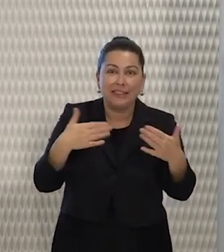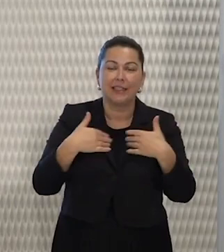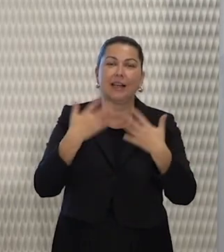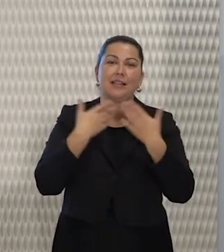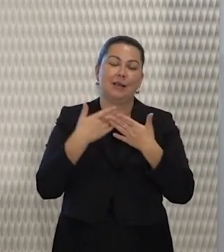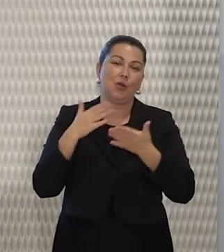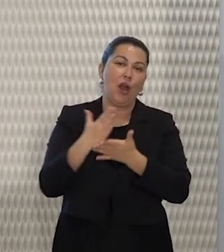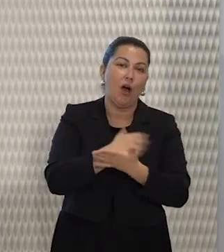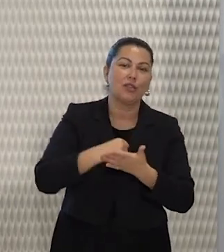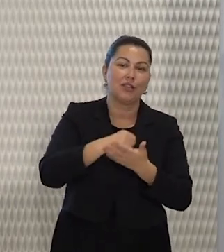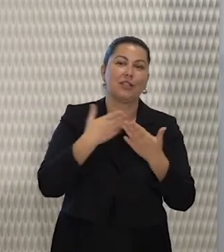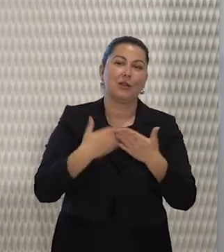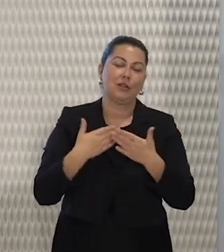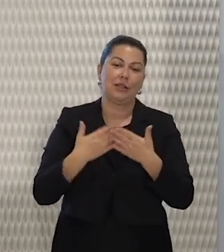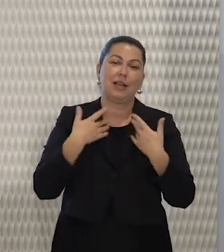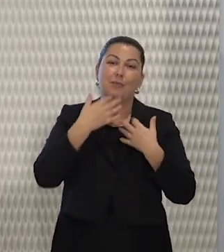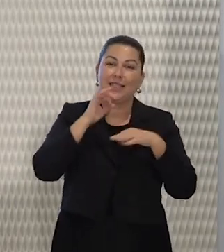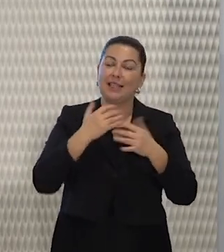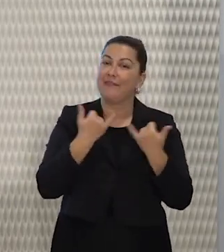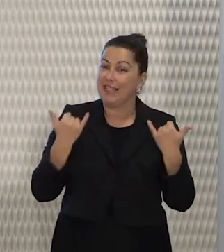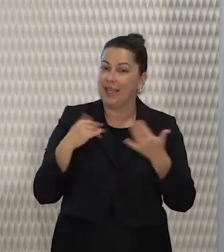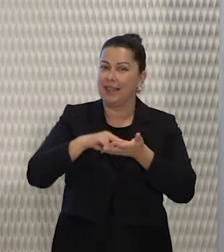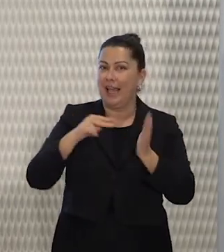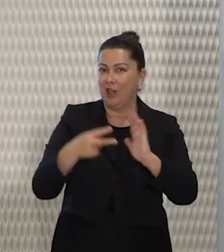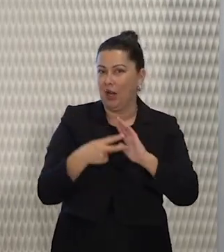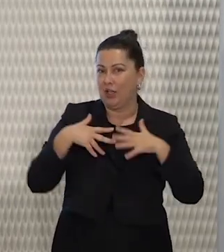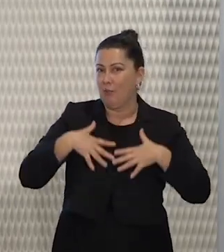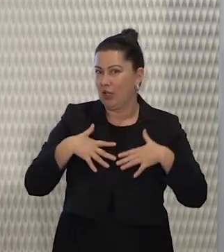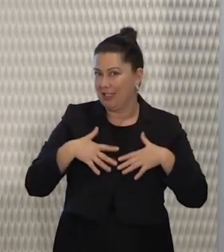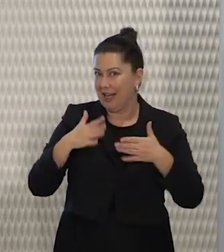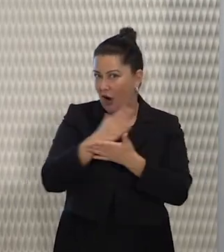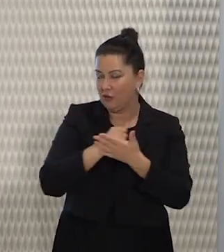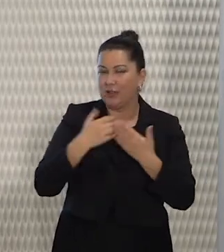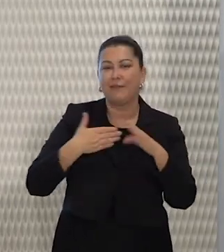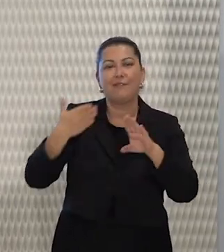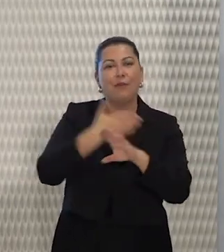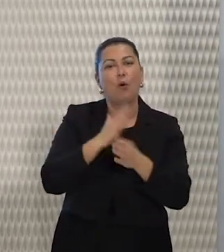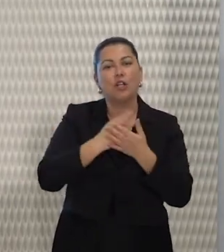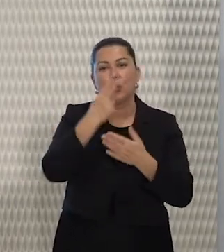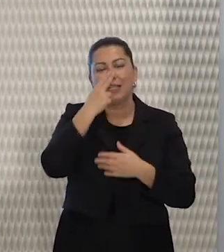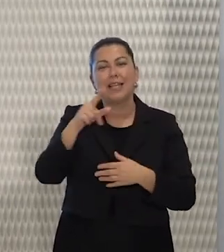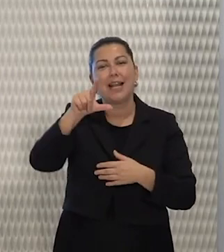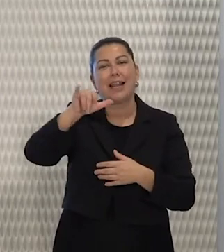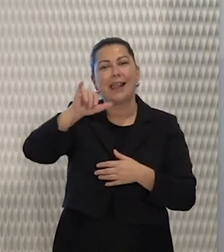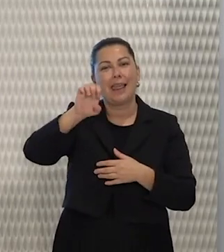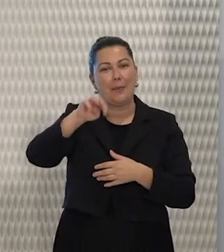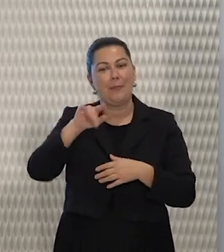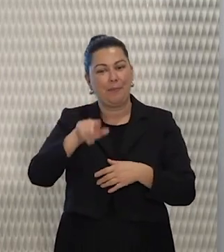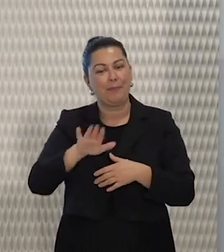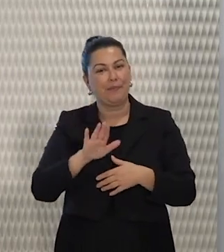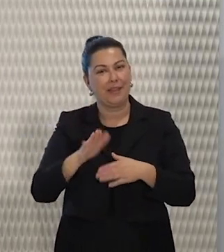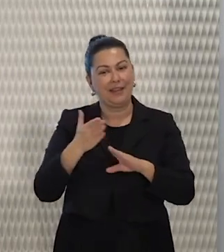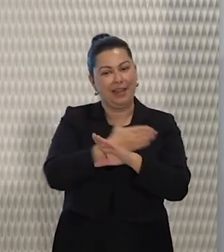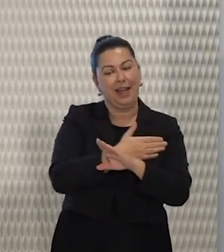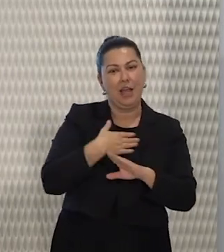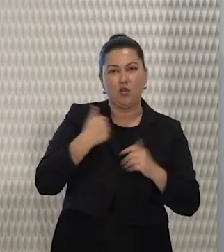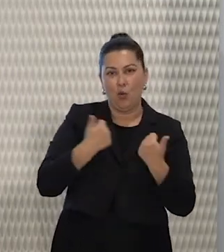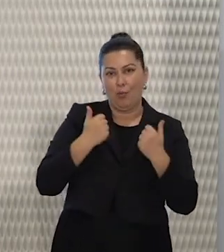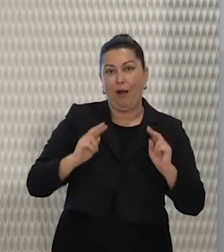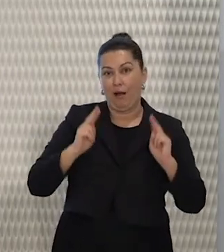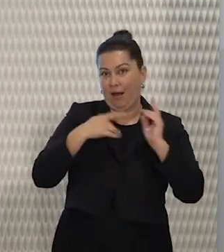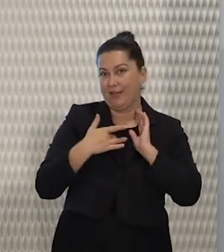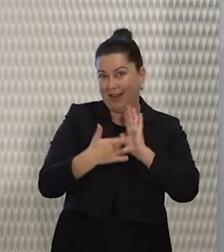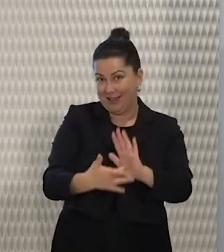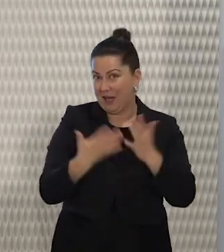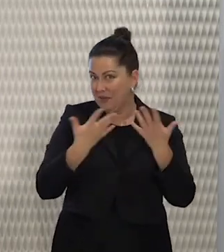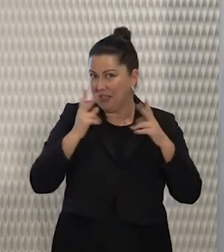Und das geht am besten, indem wir auch die technologischen Potenziale nutzen. Wir haben vorher schon gesehen von Liam, als er uns einen Teil seiner Superkräfte gezeigt